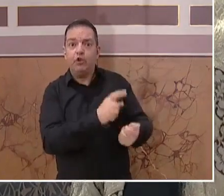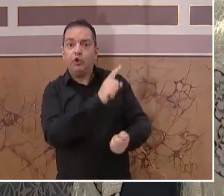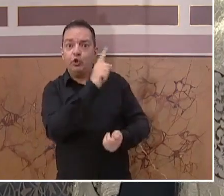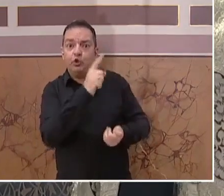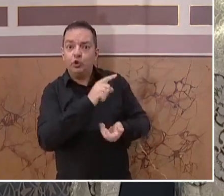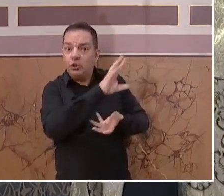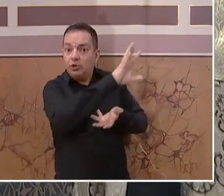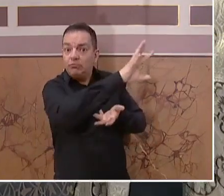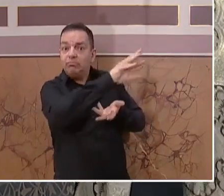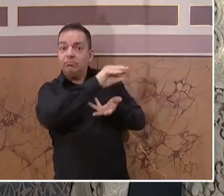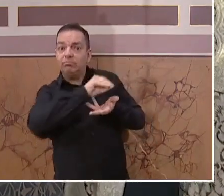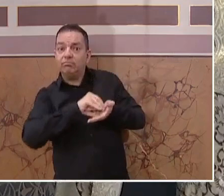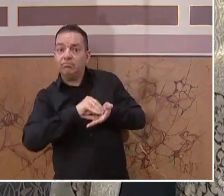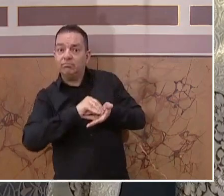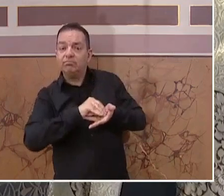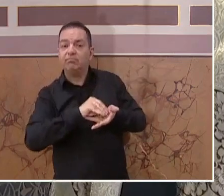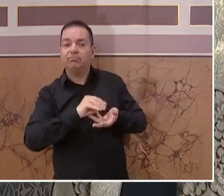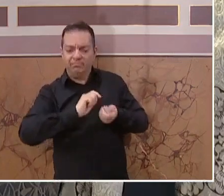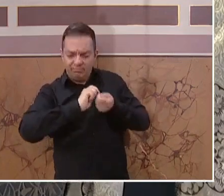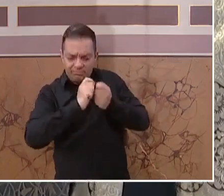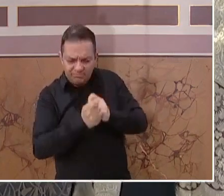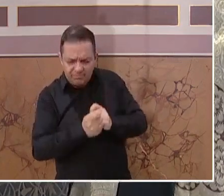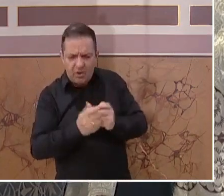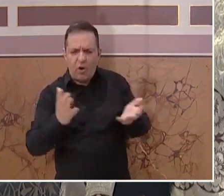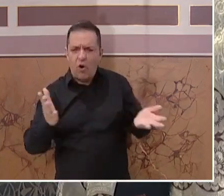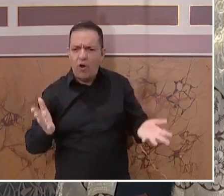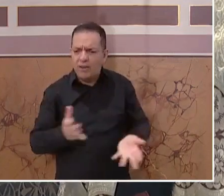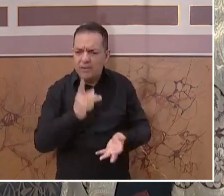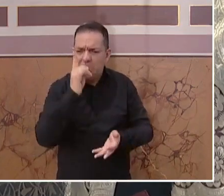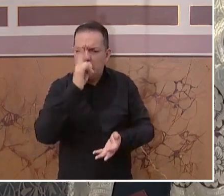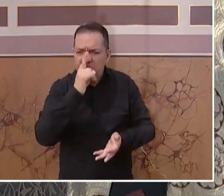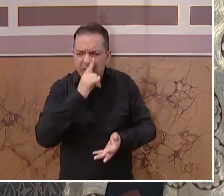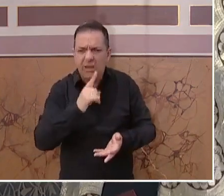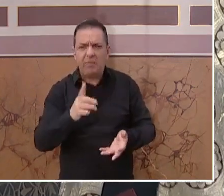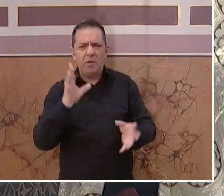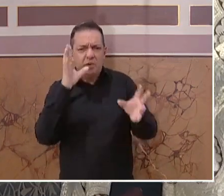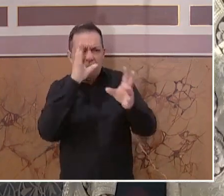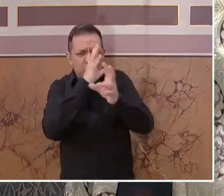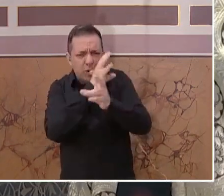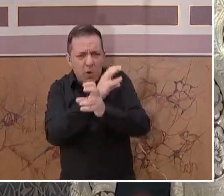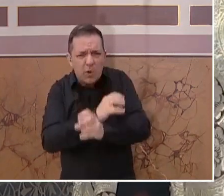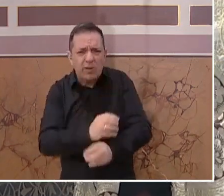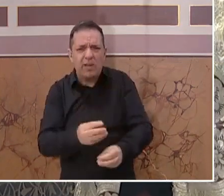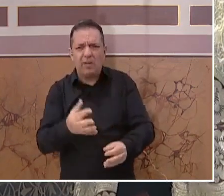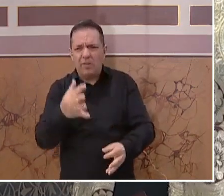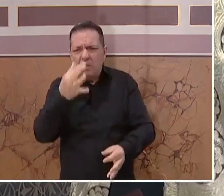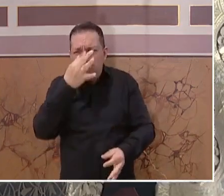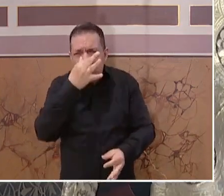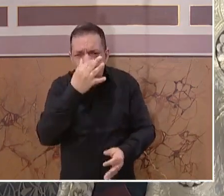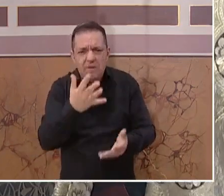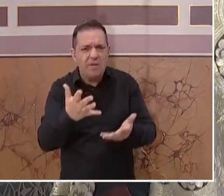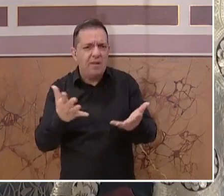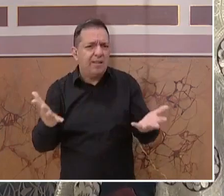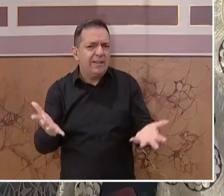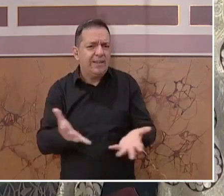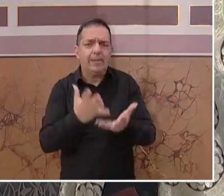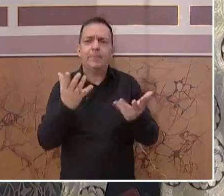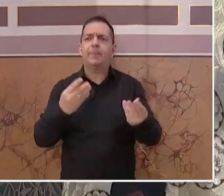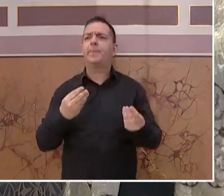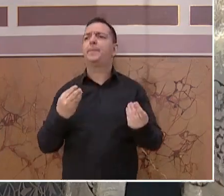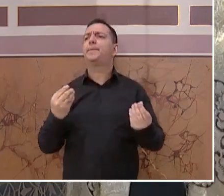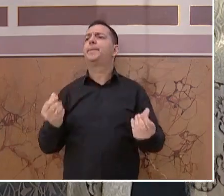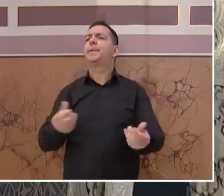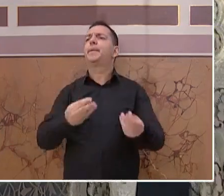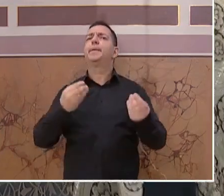Ζωής που σε λυτρώνει από το ψεύδος και το σκοτάδι μιας δήθεν